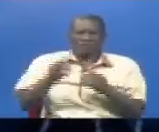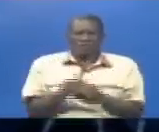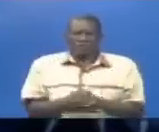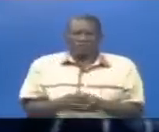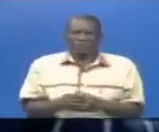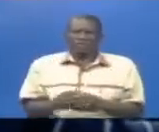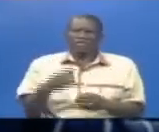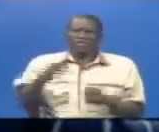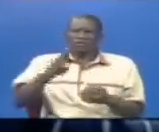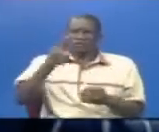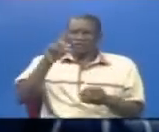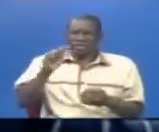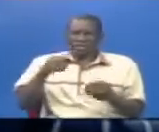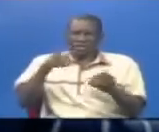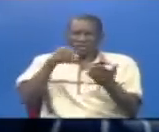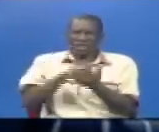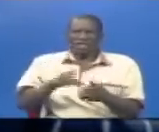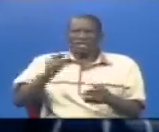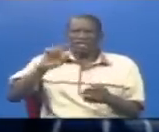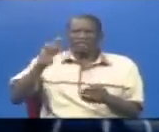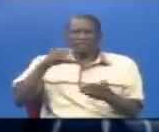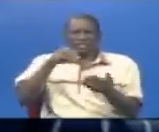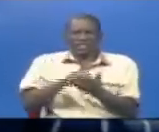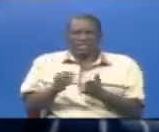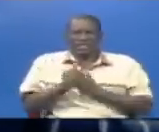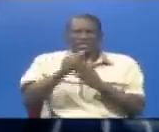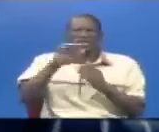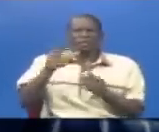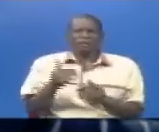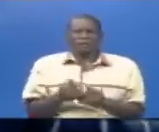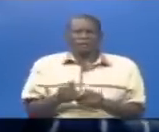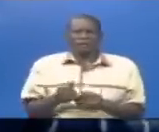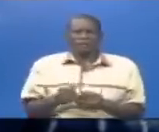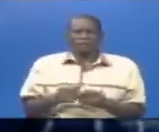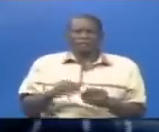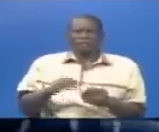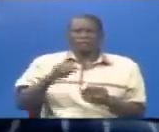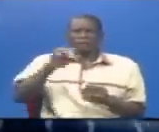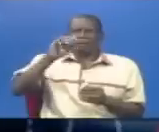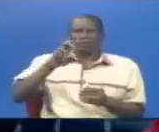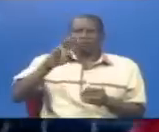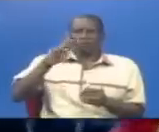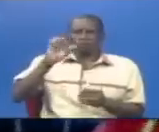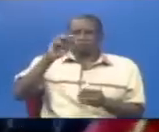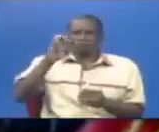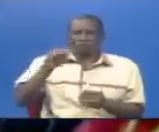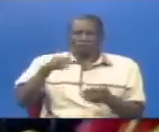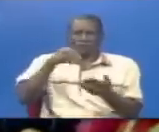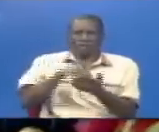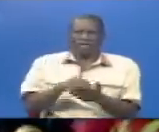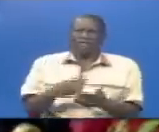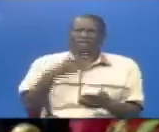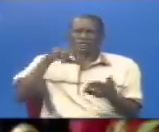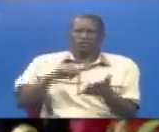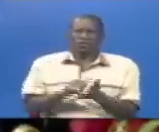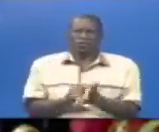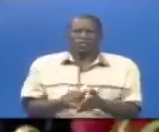Wana UDA nao na Kenya Kwanza wakiongozwa na Kipchumba Murkomen nao wanasema